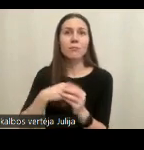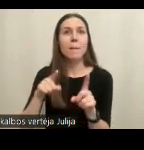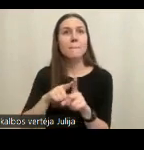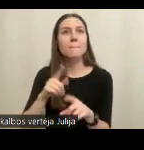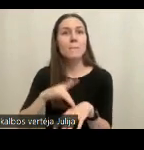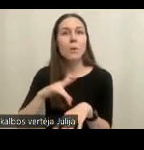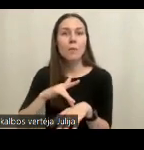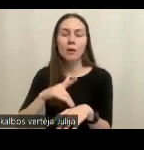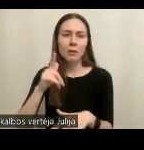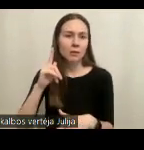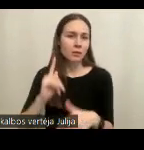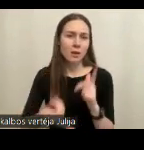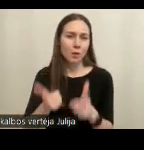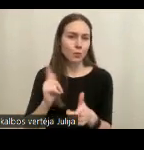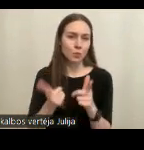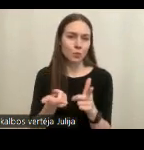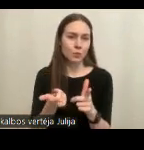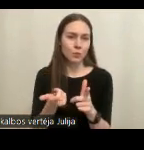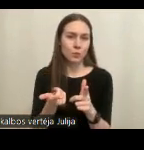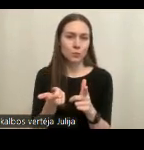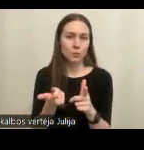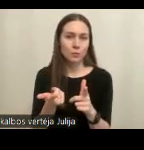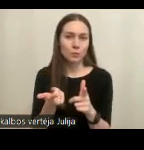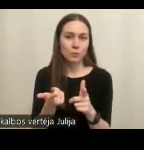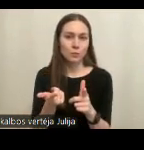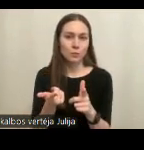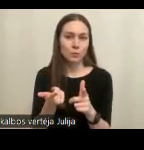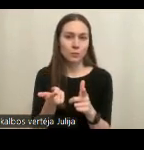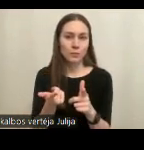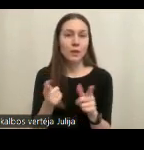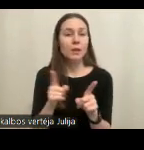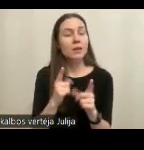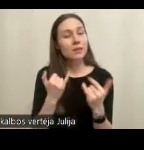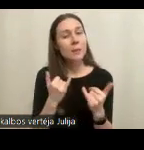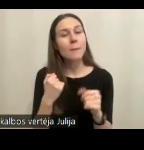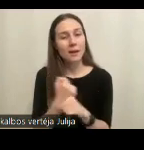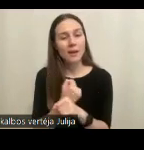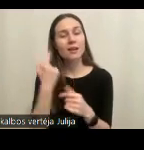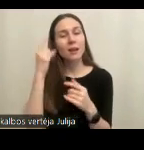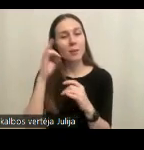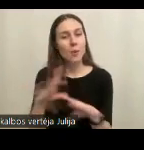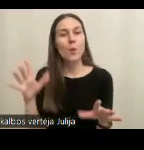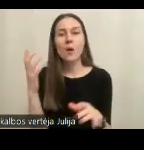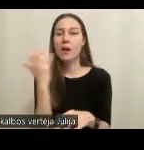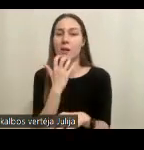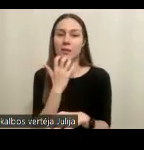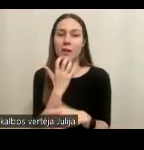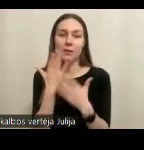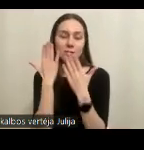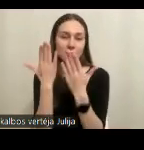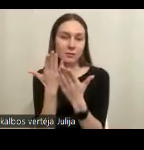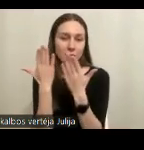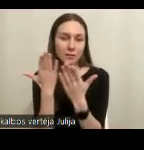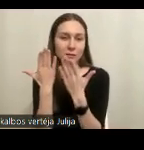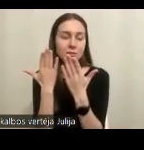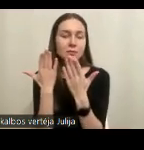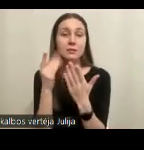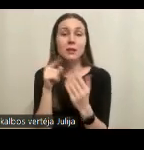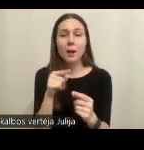pomėgis ir dabar žinau, kad turiu skaityti ir kitą literatūrą ir taip, tai yra